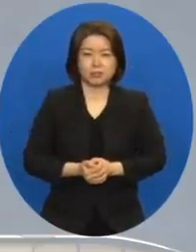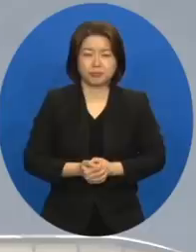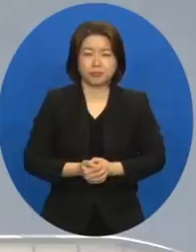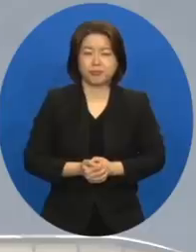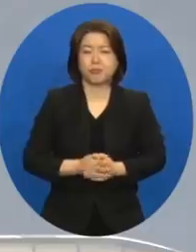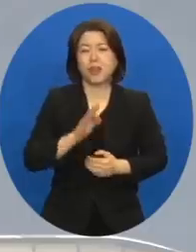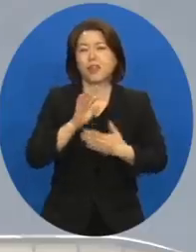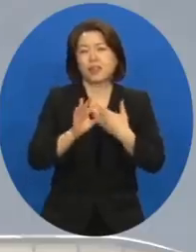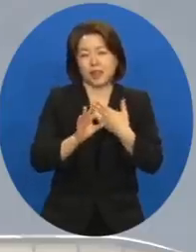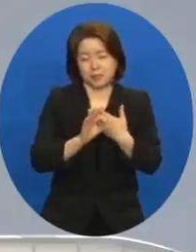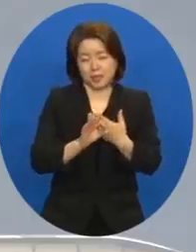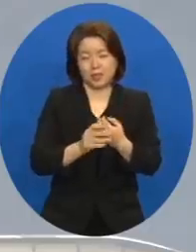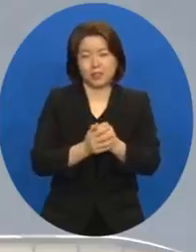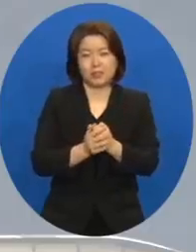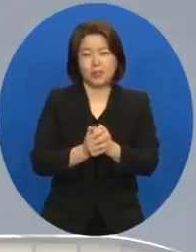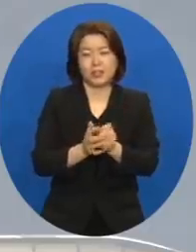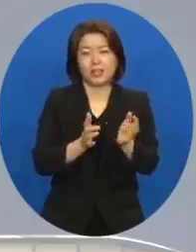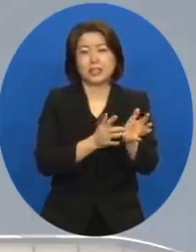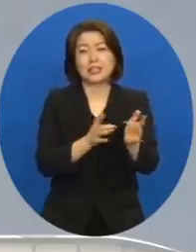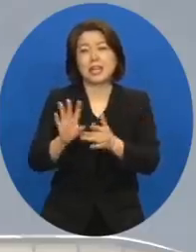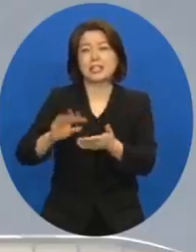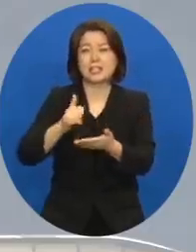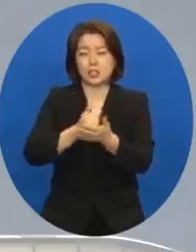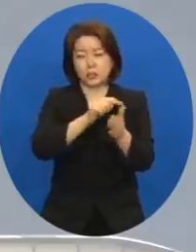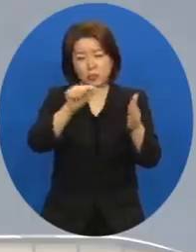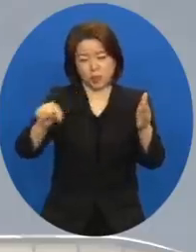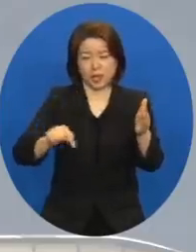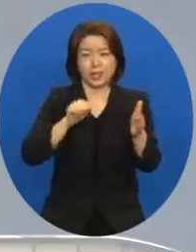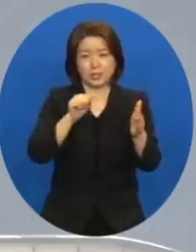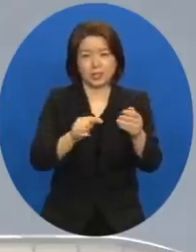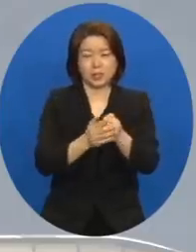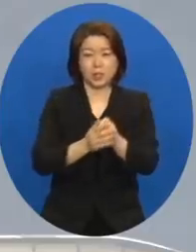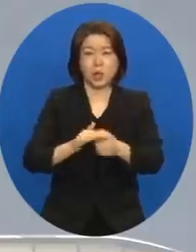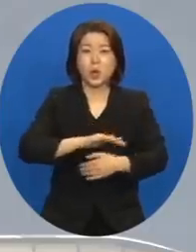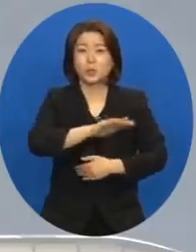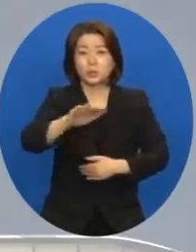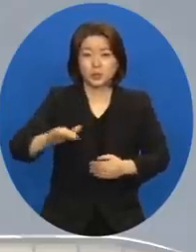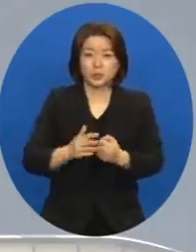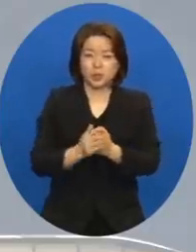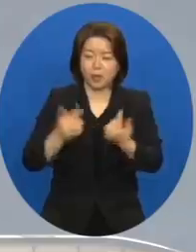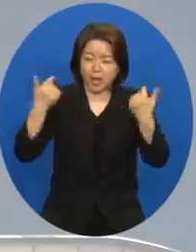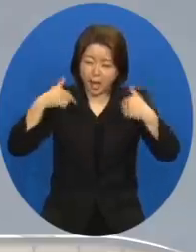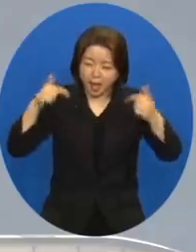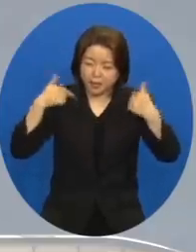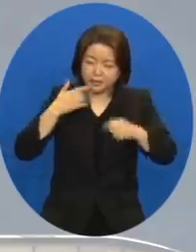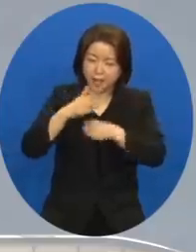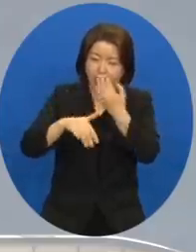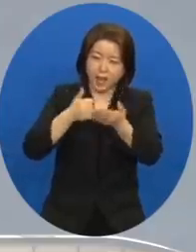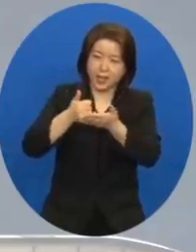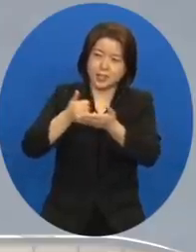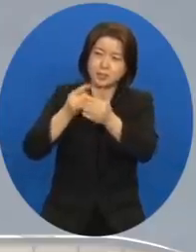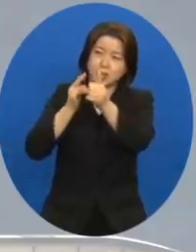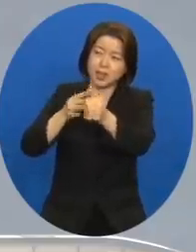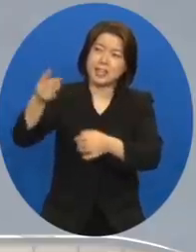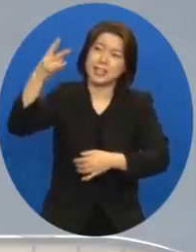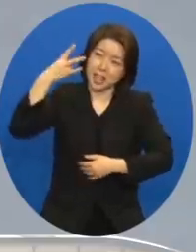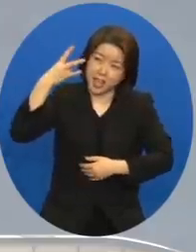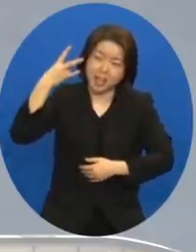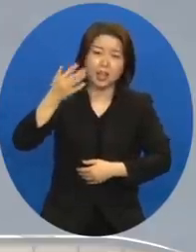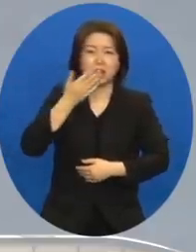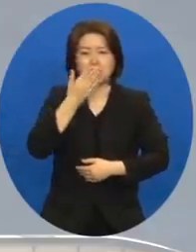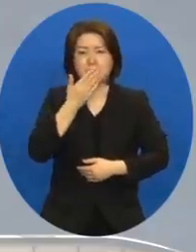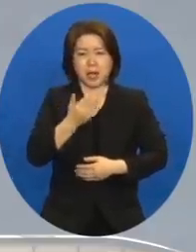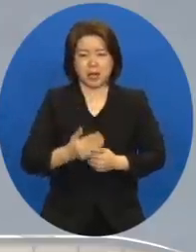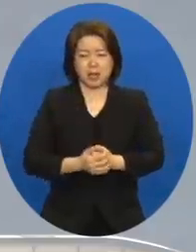그렇다면 예수 그리스도 안에서 우리도 항상 하나님께 이해할 수 있어요